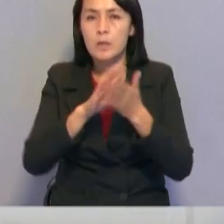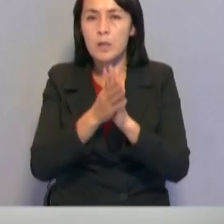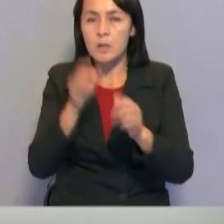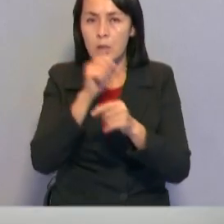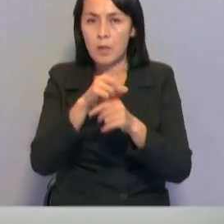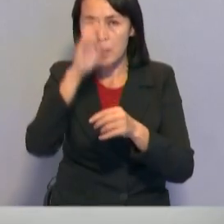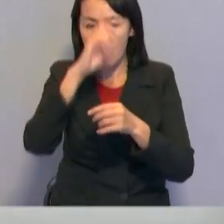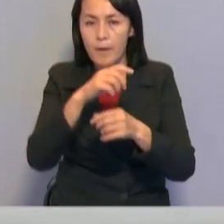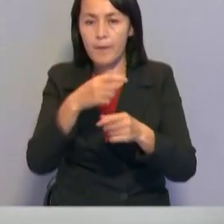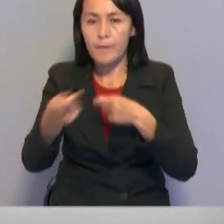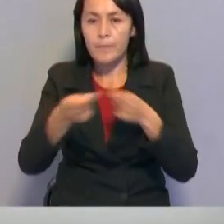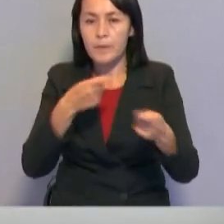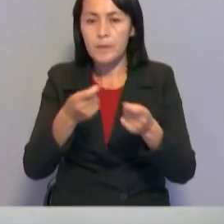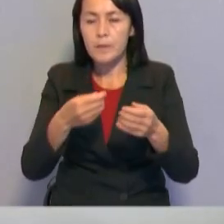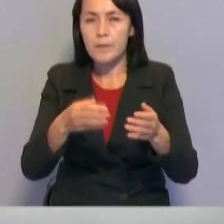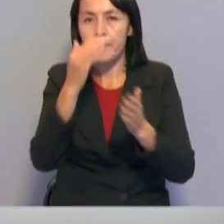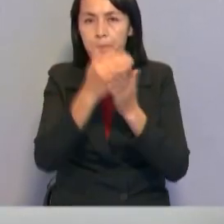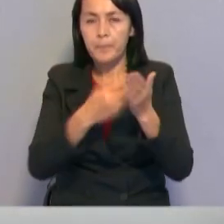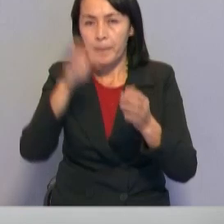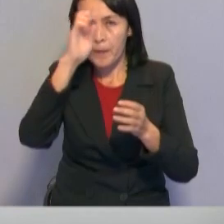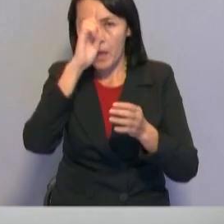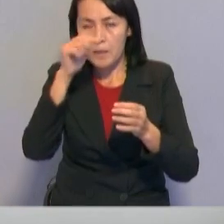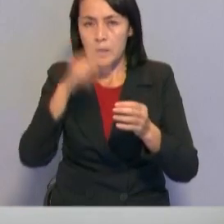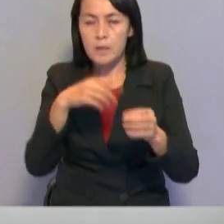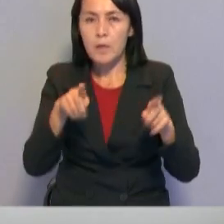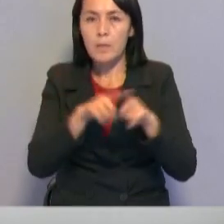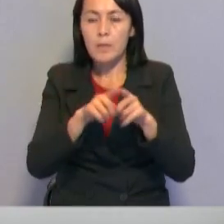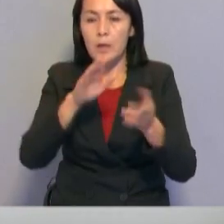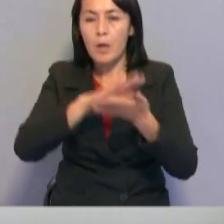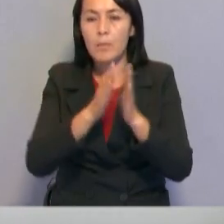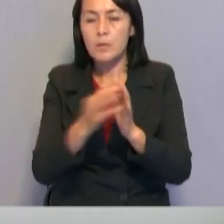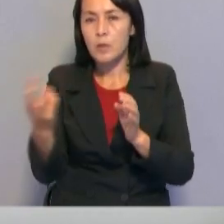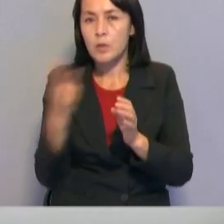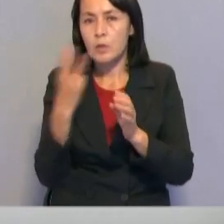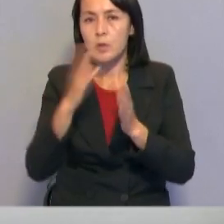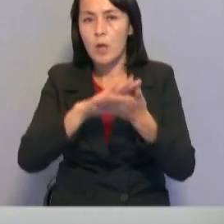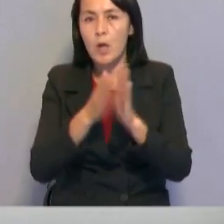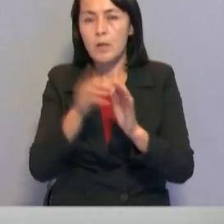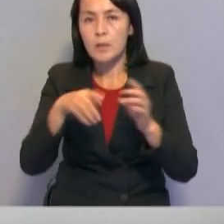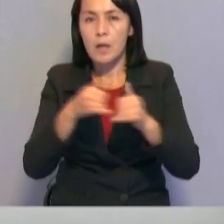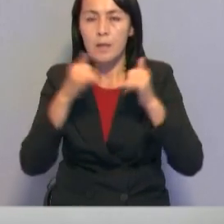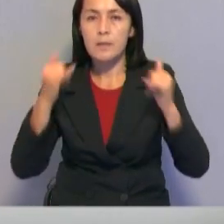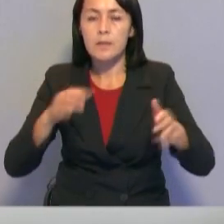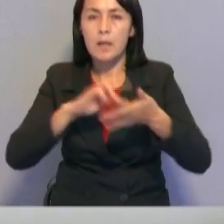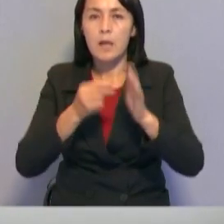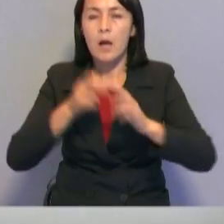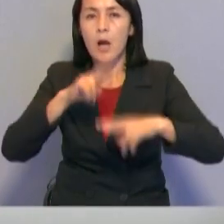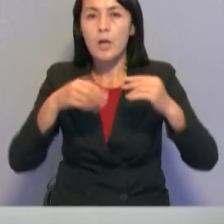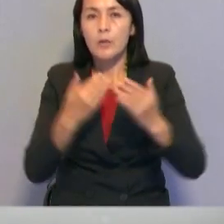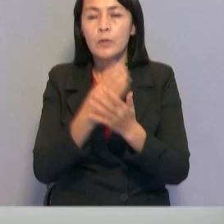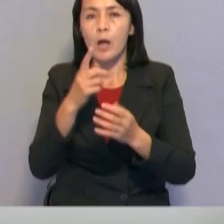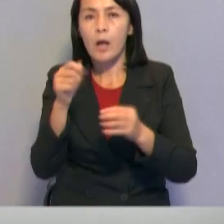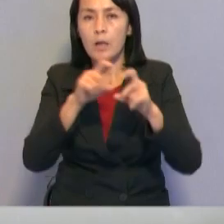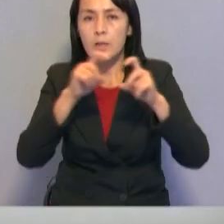поручению главы правительства в рамках механизма государственно-частного партнёрства подписано трёхстороннее соглашение для реализации проекта строительства новой